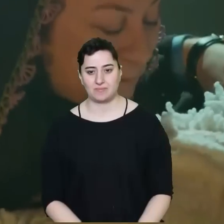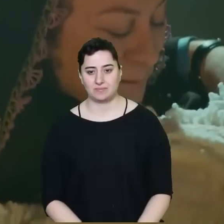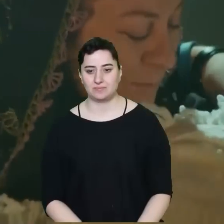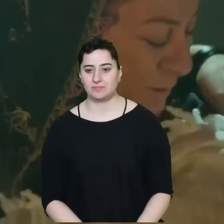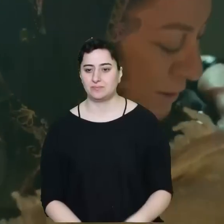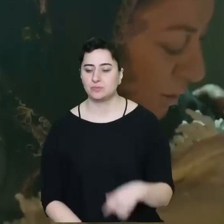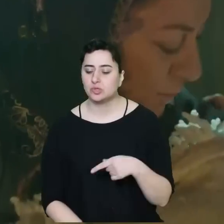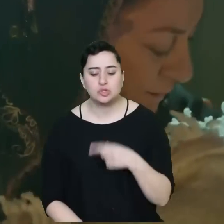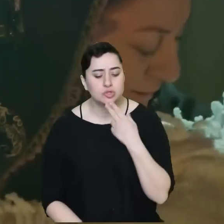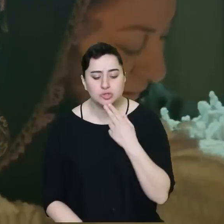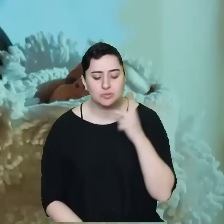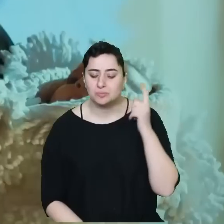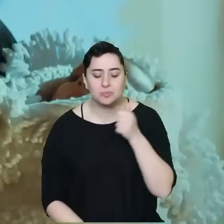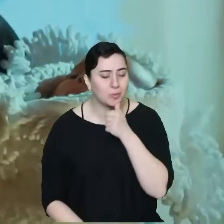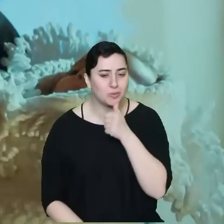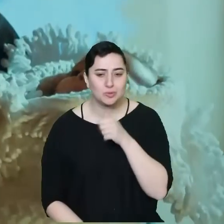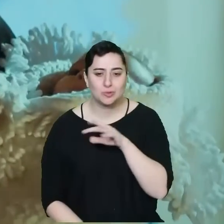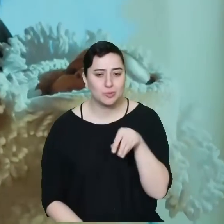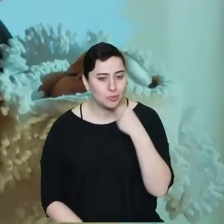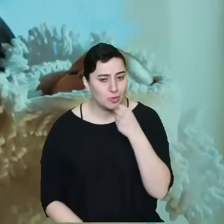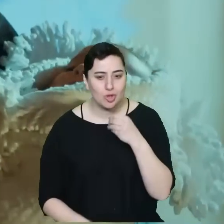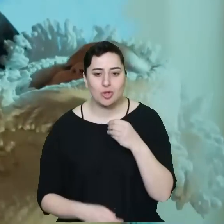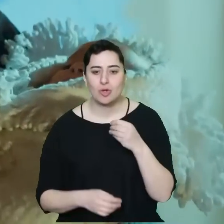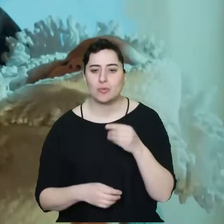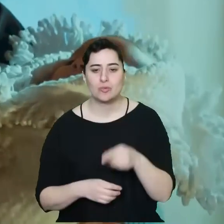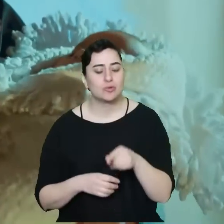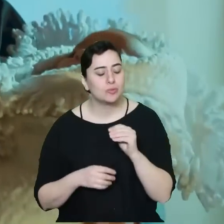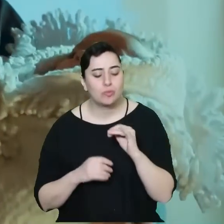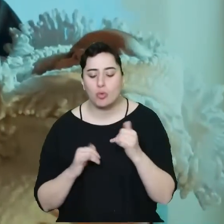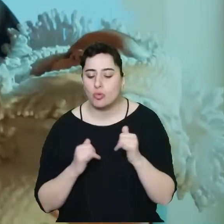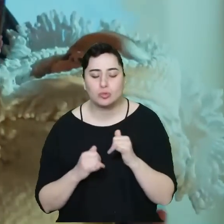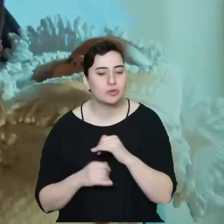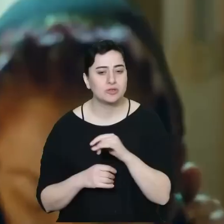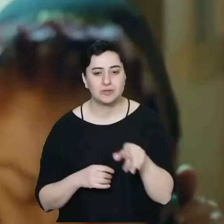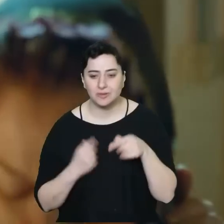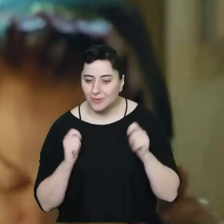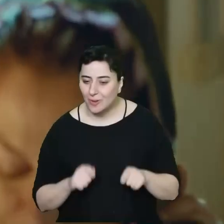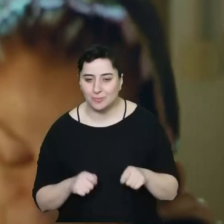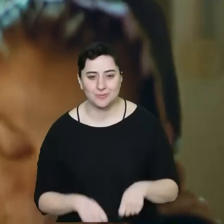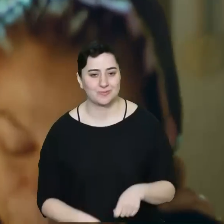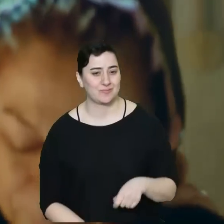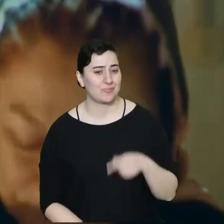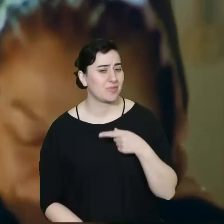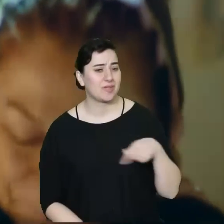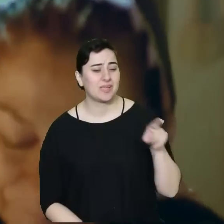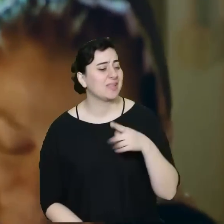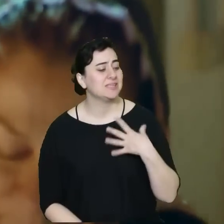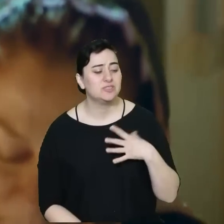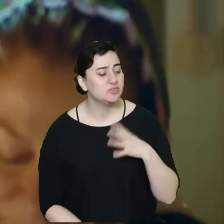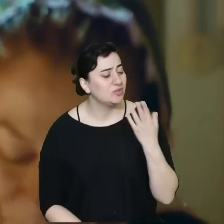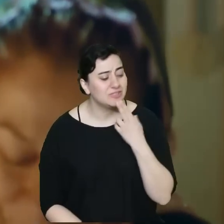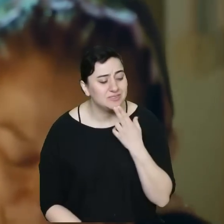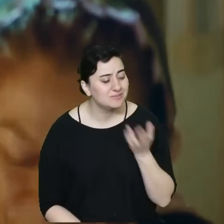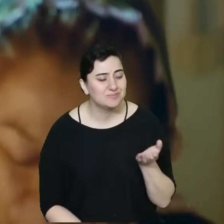anneciğim. Benim kızım mamasını yiyor babası. Herkesi parmağında oynatıyor benim kuzum. Değil mi nenem? Ne istiyorlar bunlar senden kızım